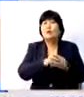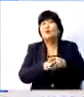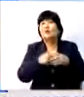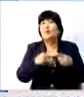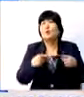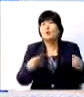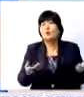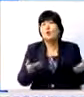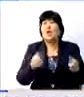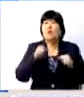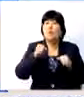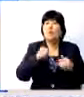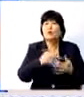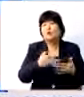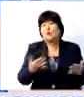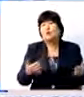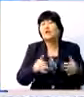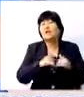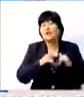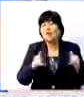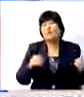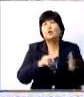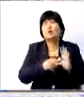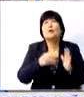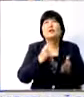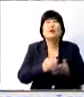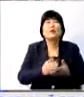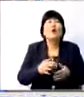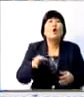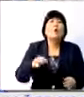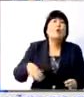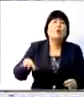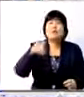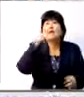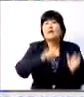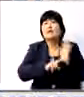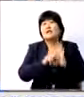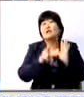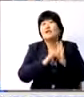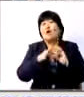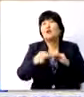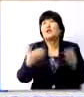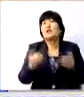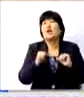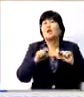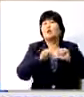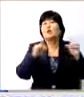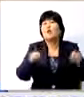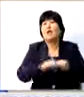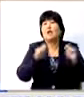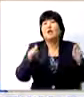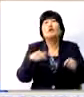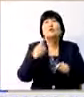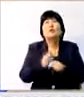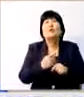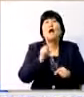яғни күрес, бокс түрлерін дамыту жоспарда бар. Облыс бойынша жыл басынан бері 7 ауданға жаңа спорт нысандары ашылған болатын. Солардың